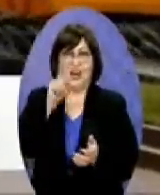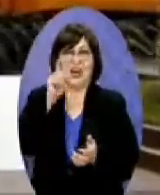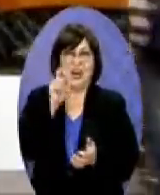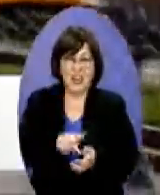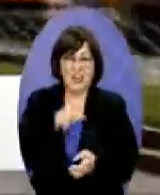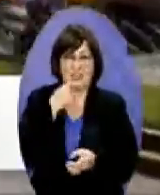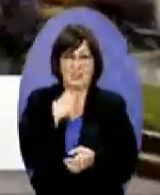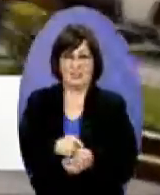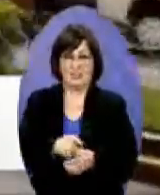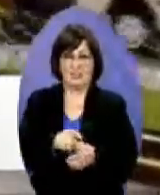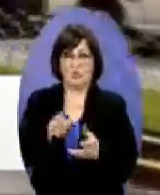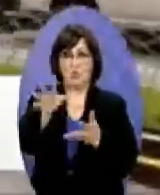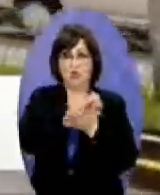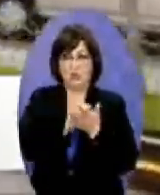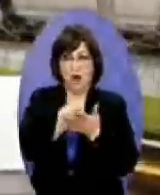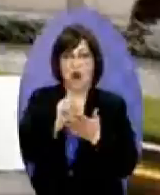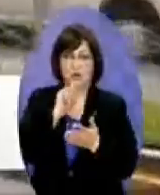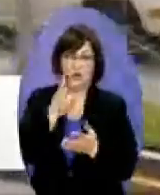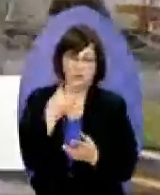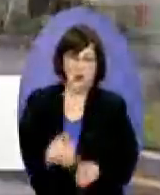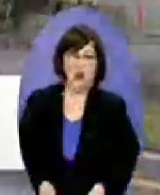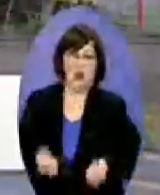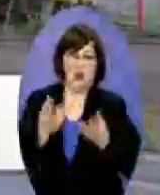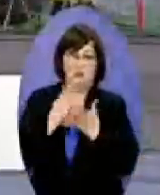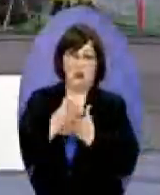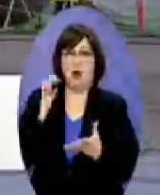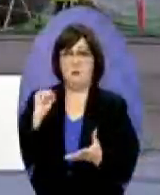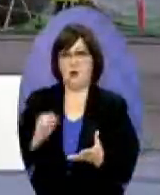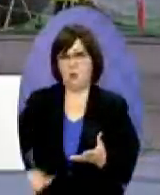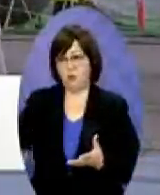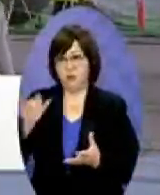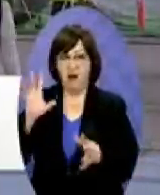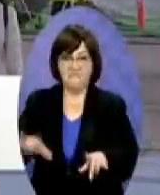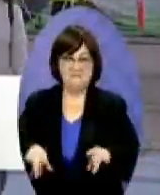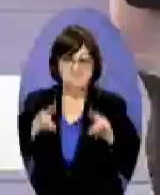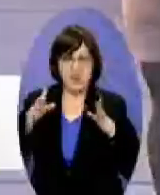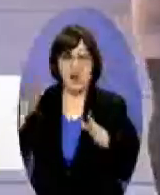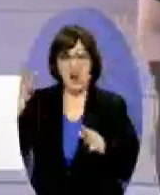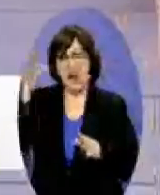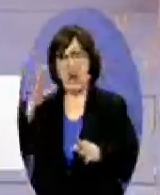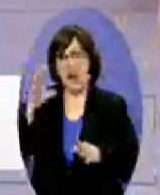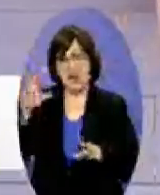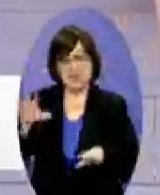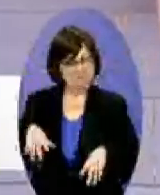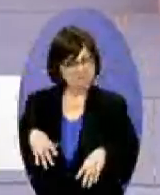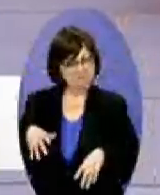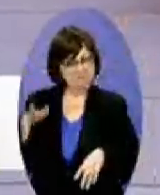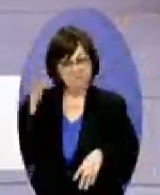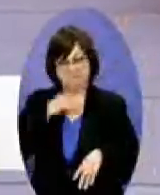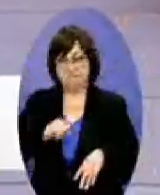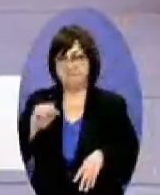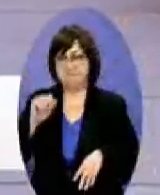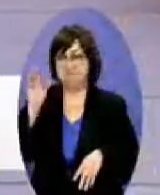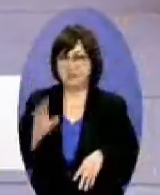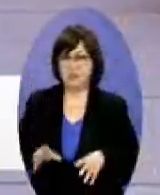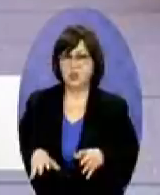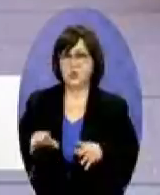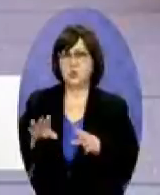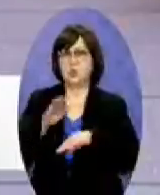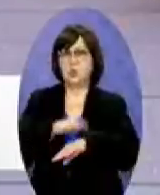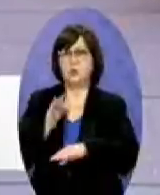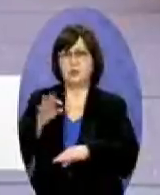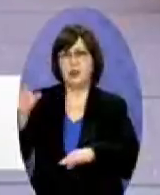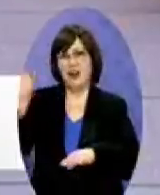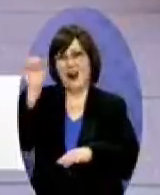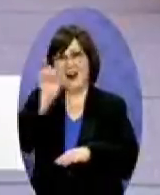асуудал хурцтан мөхөх аюулд орж байгаа юм. Ялангуяа Америк, Африк, Австрал, Зүүн Өмнөд Азийн орнуудад уугуул хэл соёл мөхөх үзэгдэл түгээмэл